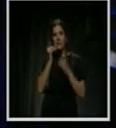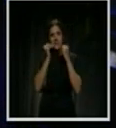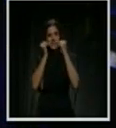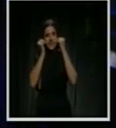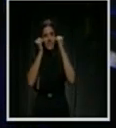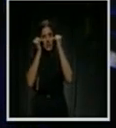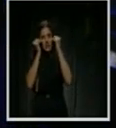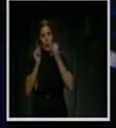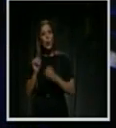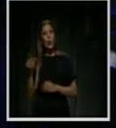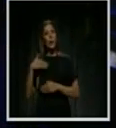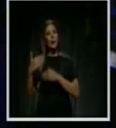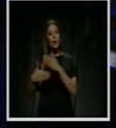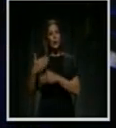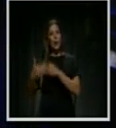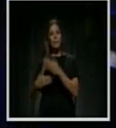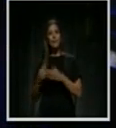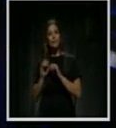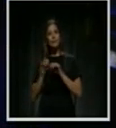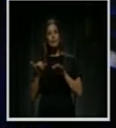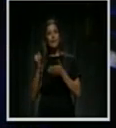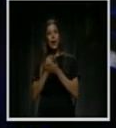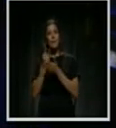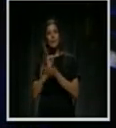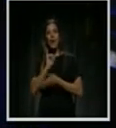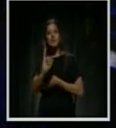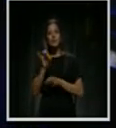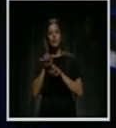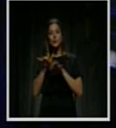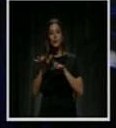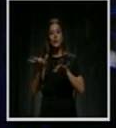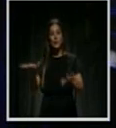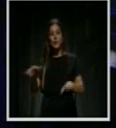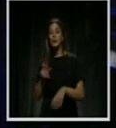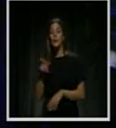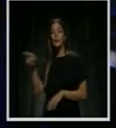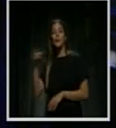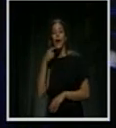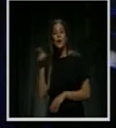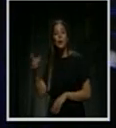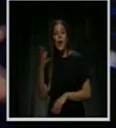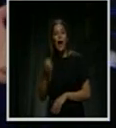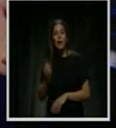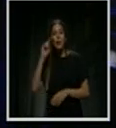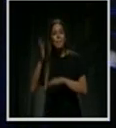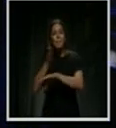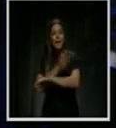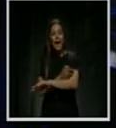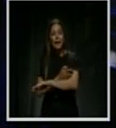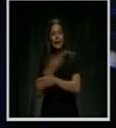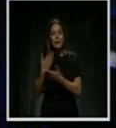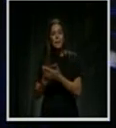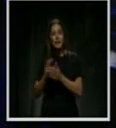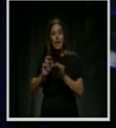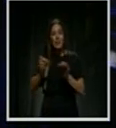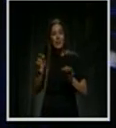poplu jibqa' dej bil-kampanja ta' miżinformazzjoni. Għalilna li kellhom pjan biex isaħħu s-sistema ta' distribuzzjoni. Taf x'kien il-pjan tiegħu?